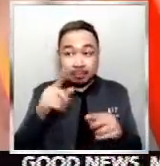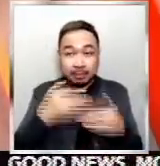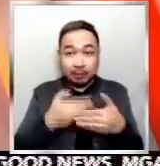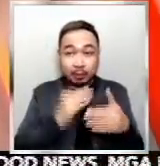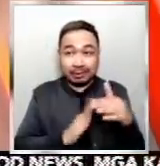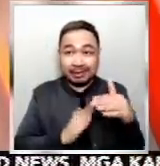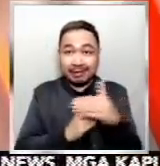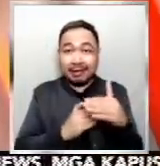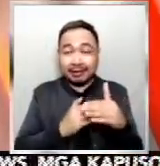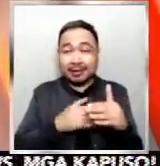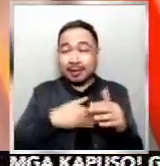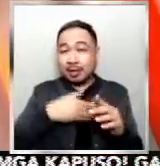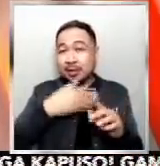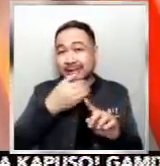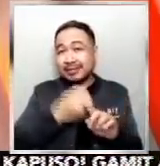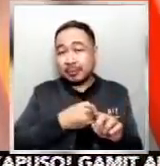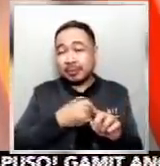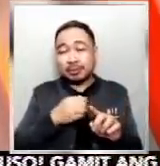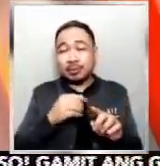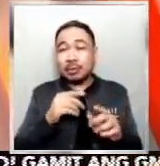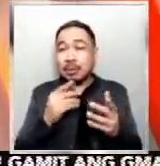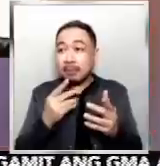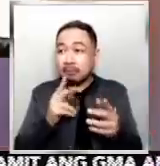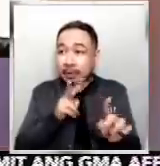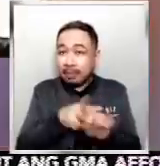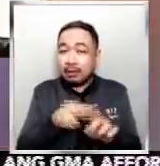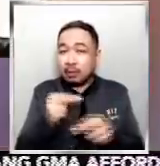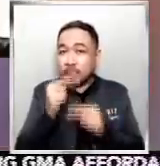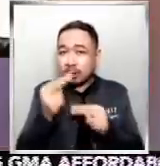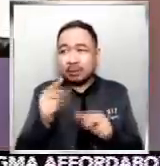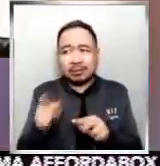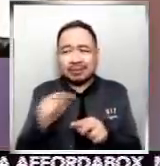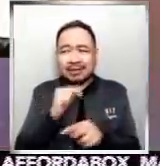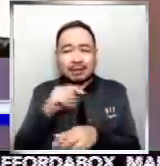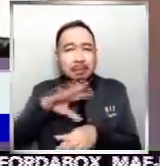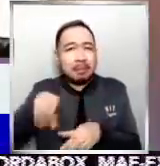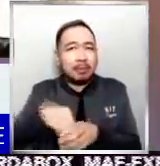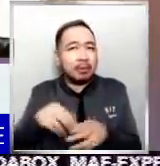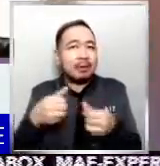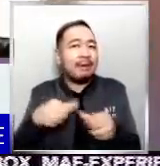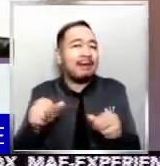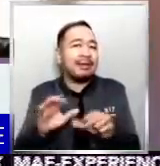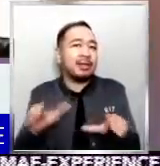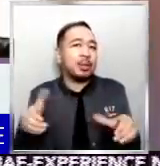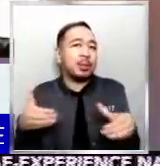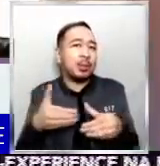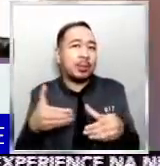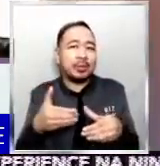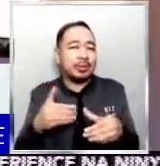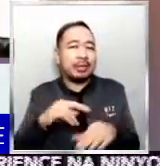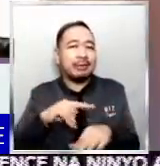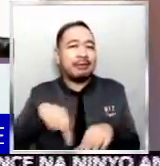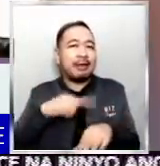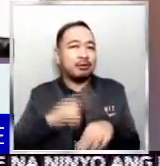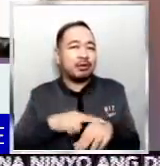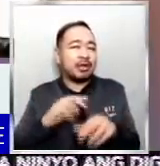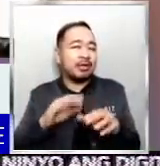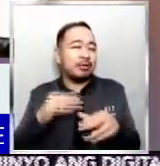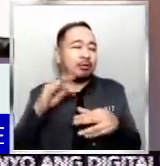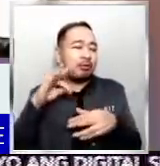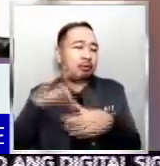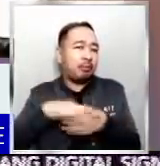makakasubstitute dahil hindi raw siya miyembro ng anumang national party. Mayor Sara is a very straightforward person and we really should